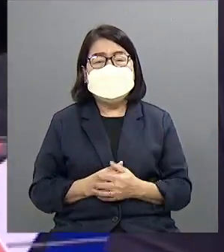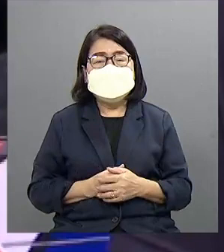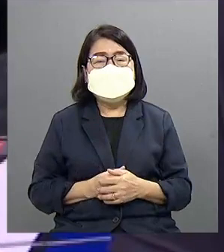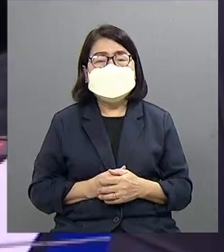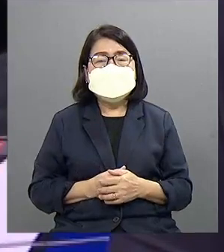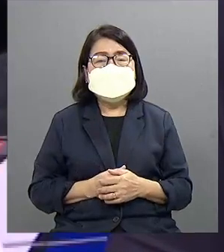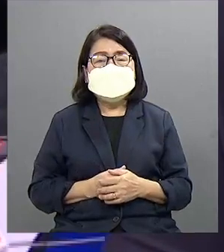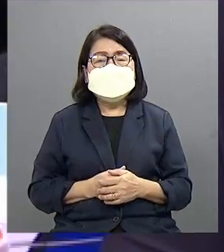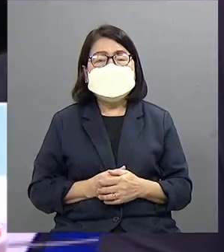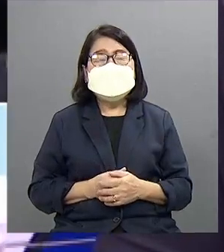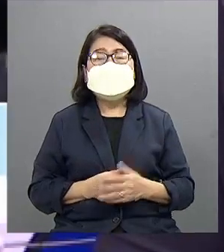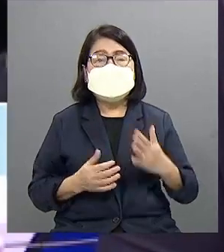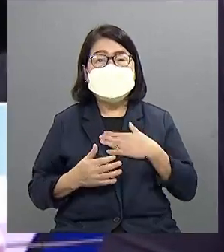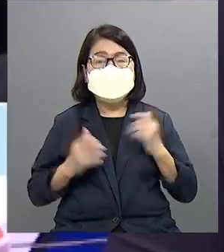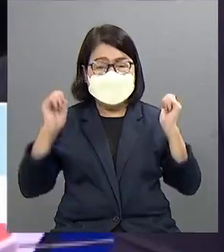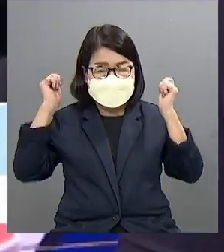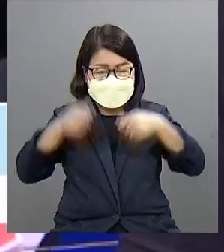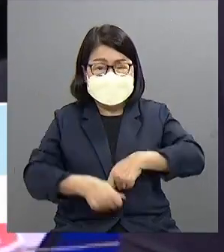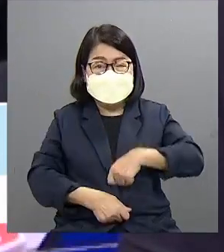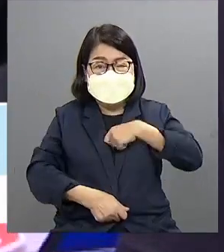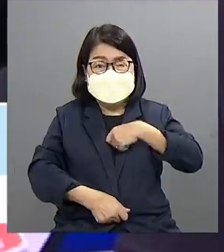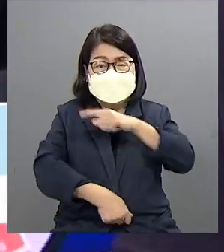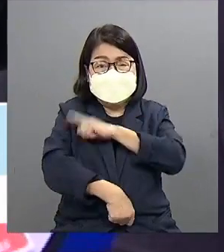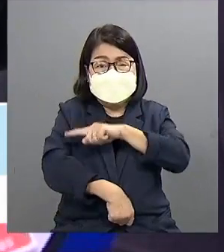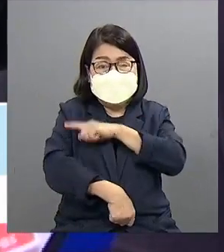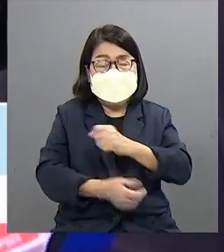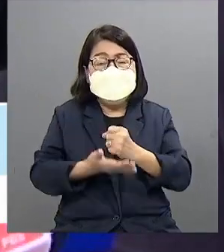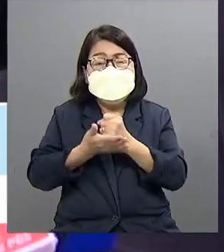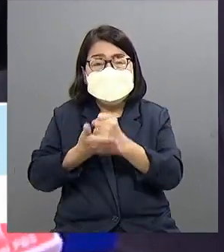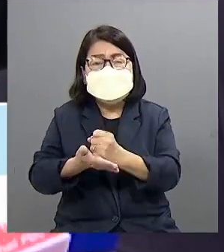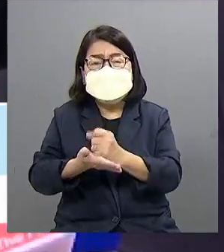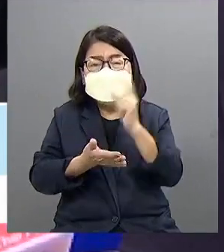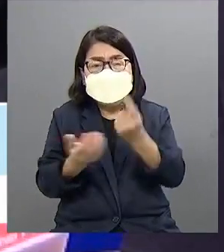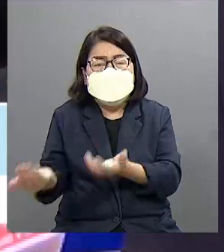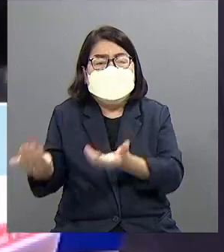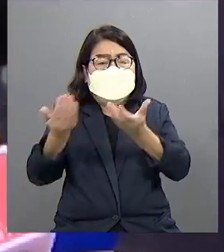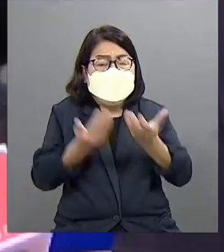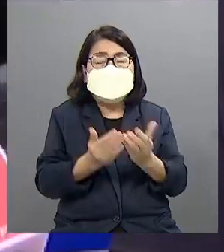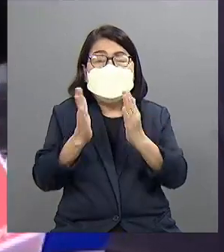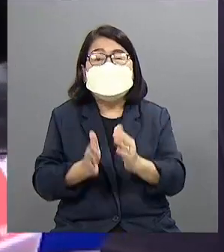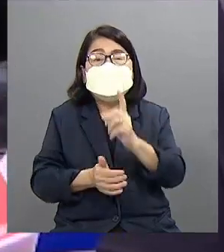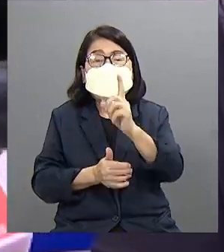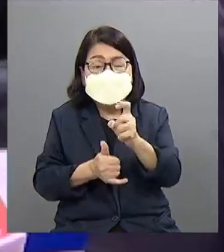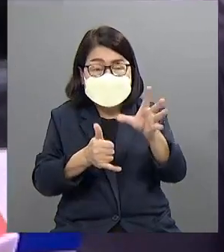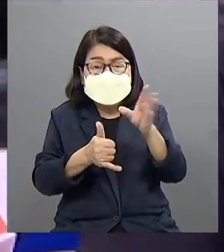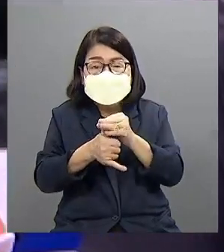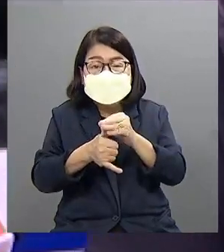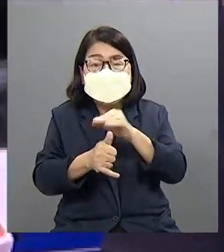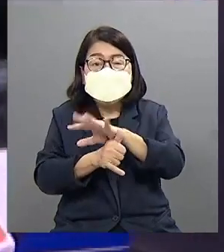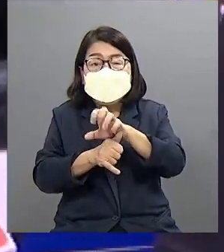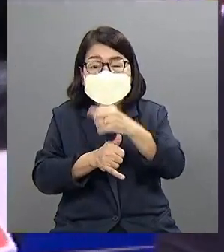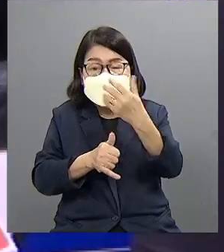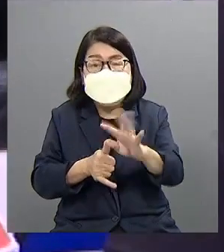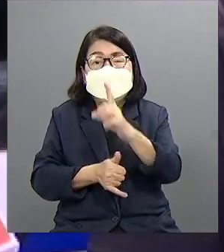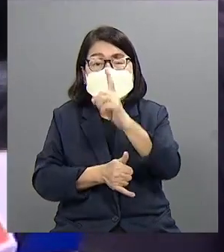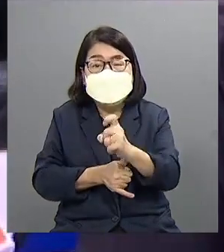ใส่ไว้ช่วยเหลือผู้เสียชีวิตนะครับพวกโควิดนะครับโควิด2019เนาะก็จริงๆแล้